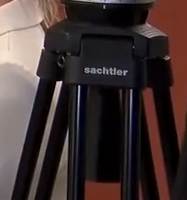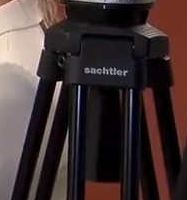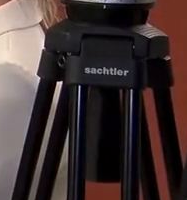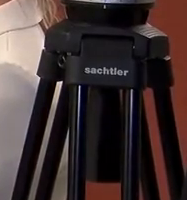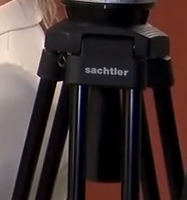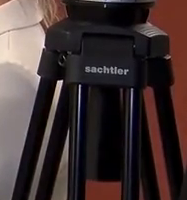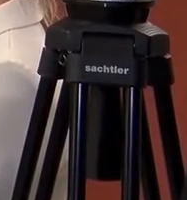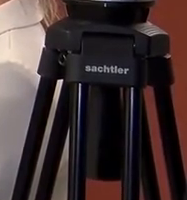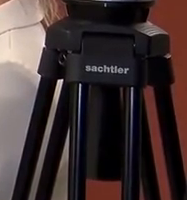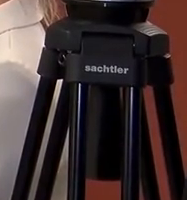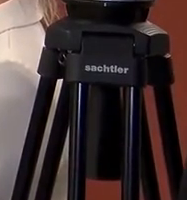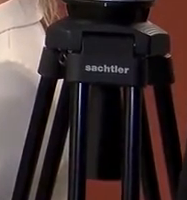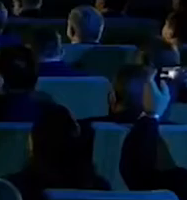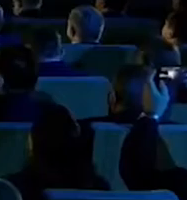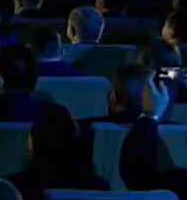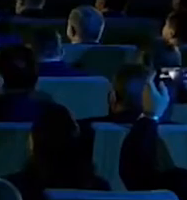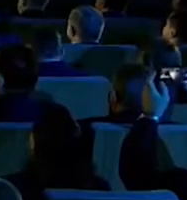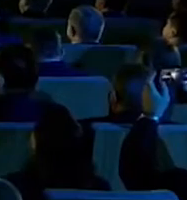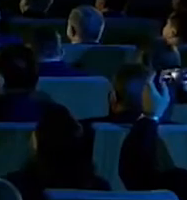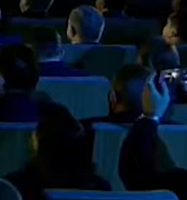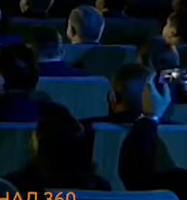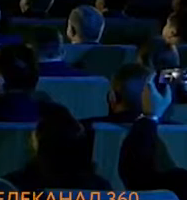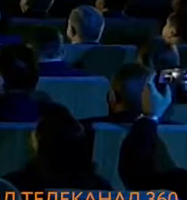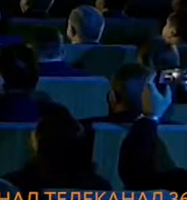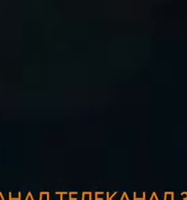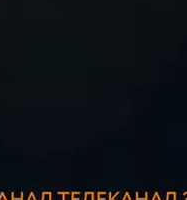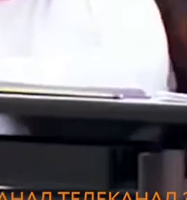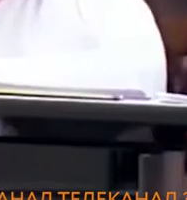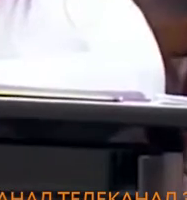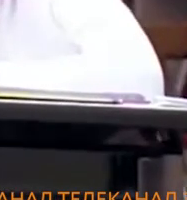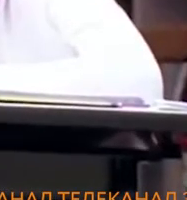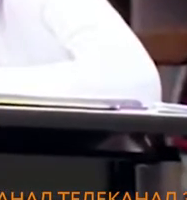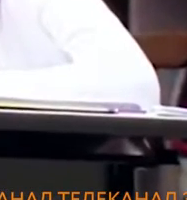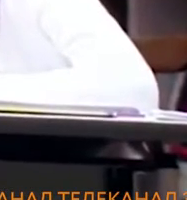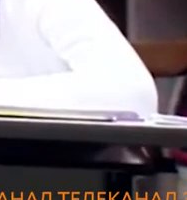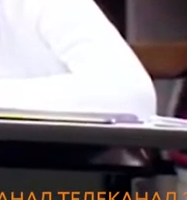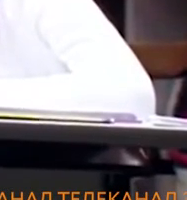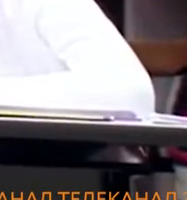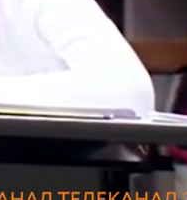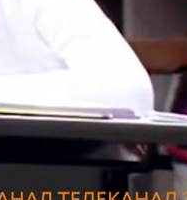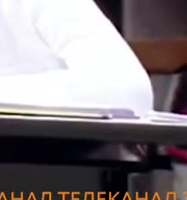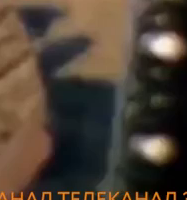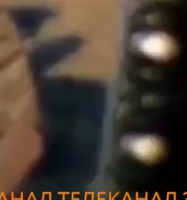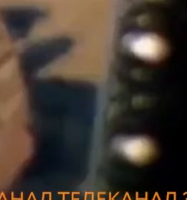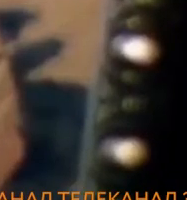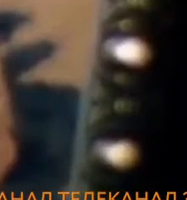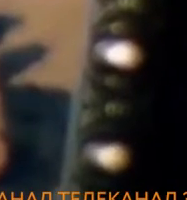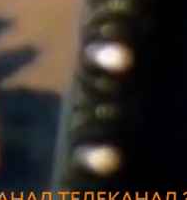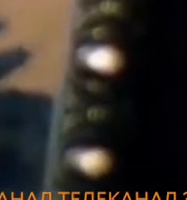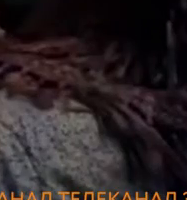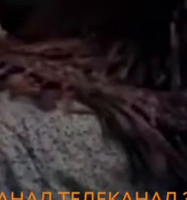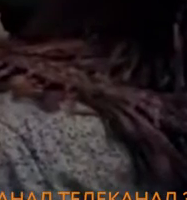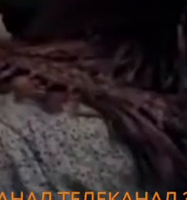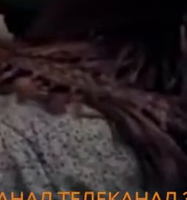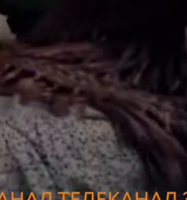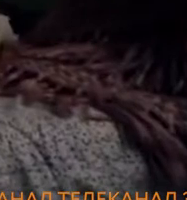подмосковного правительства, главы муниципалитетов. В своем выступлении Андрей Воробьев обратил внимание собравшихся на глобальные изменения, которые постоянно происходят в